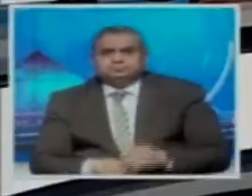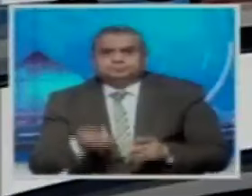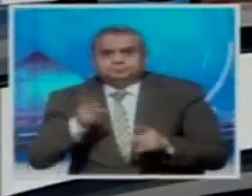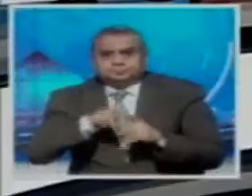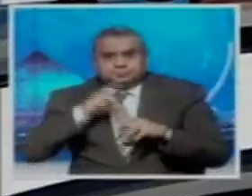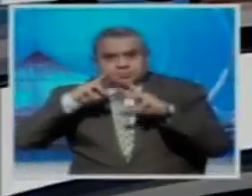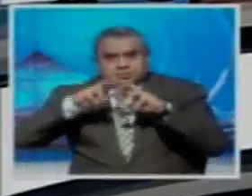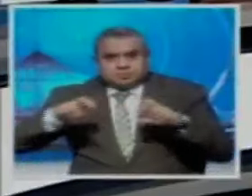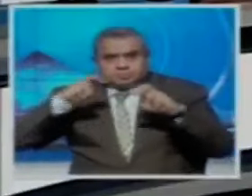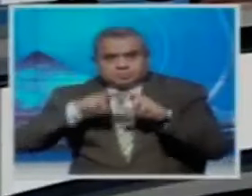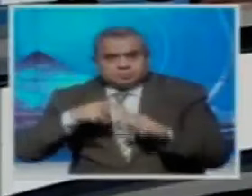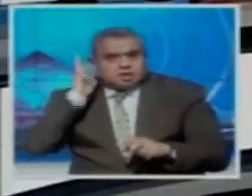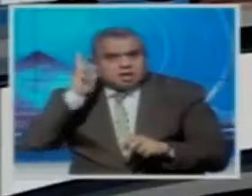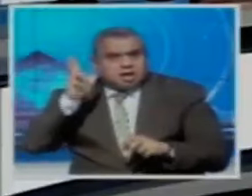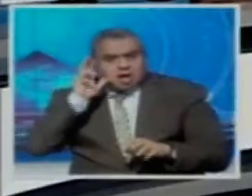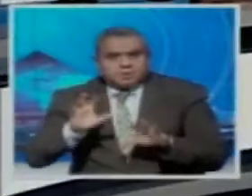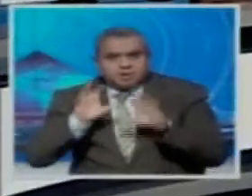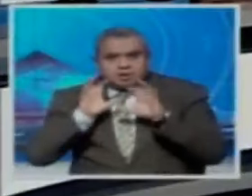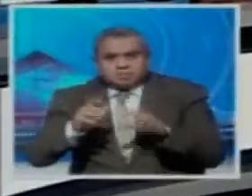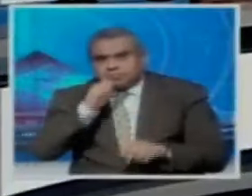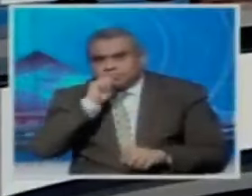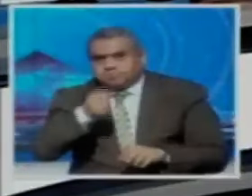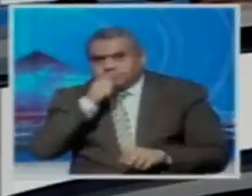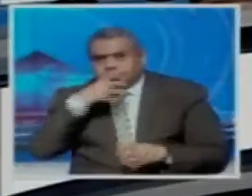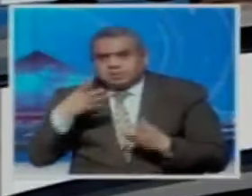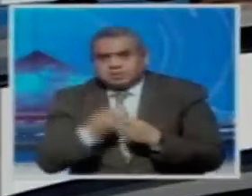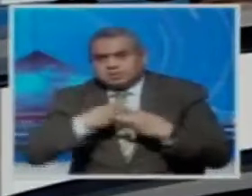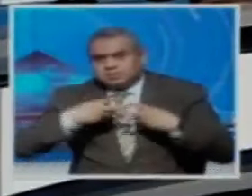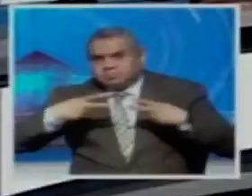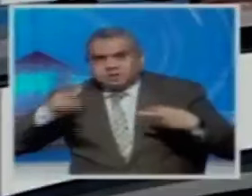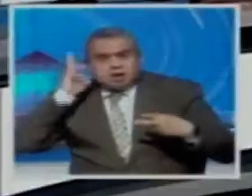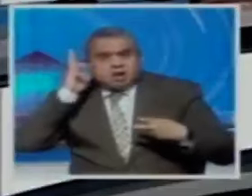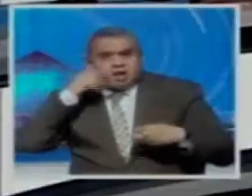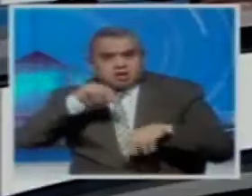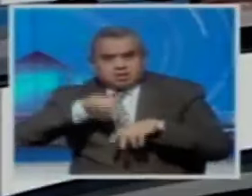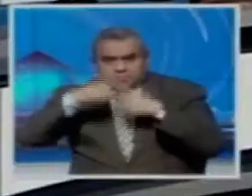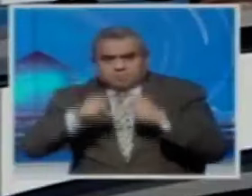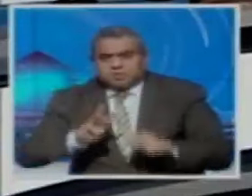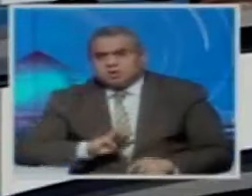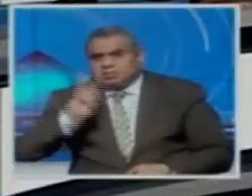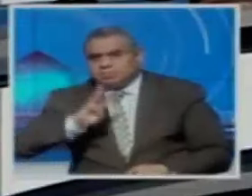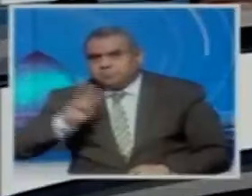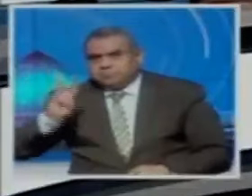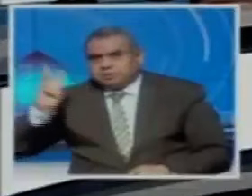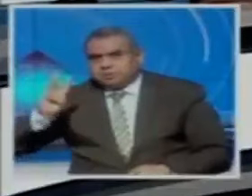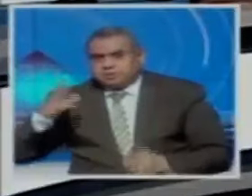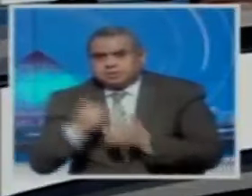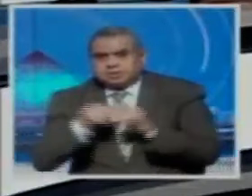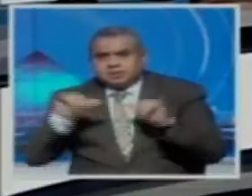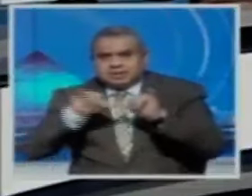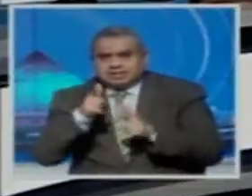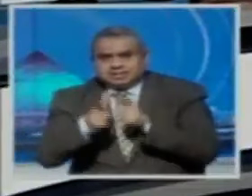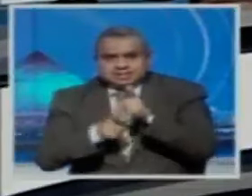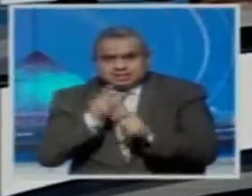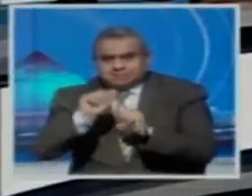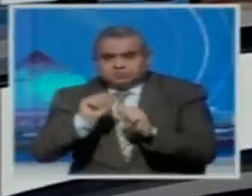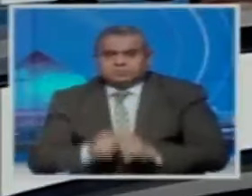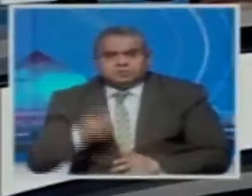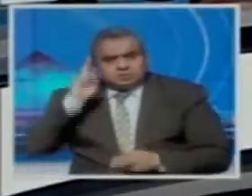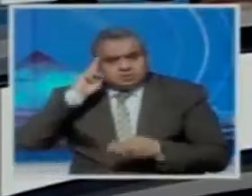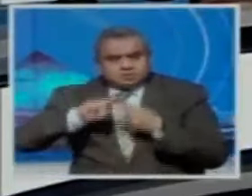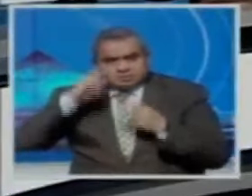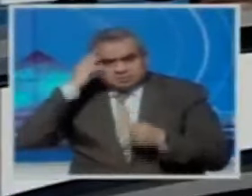كما يمكنكم متابعة البث الحي لنشراتنا وبرامجنا والمزيد من الأخبار عبر موقعنا الإلكتروني maspiro.eg.